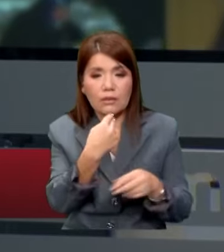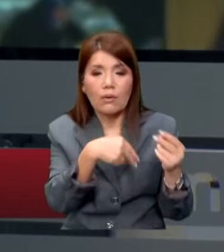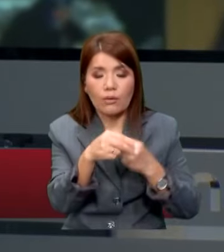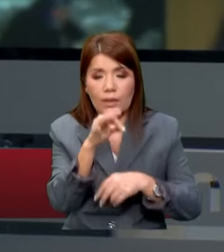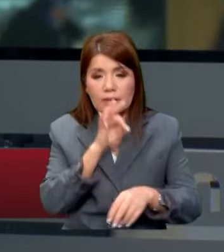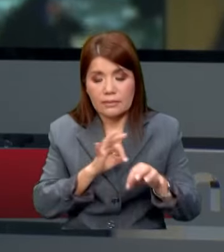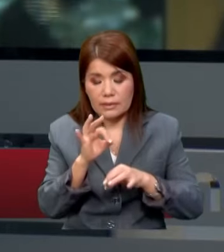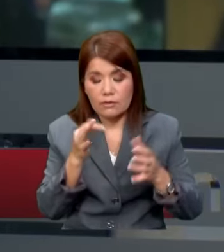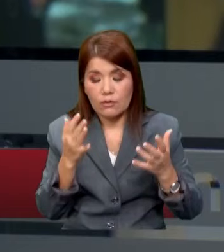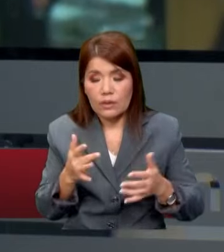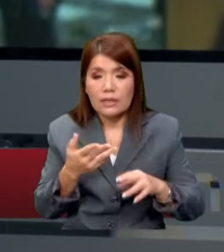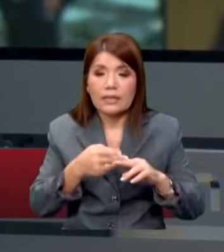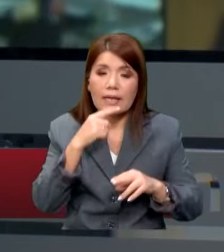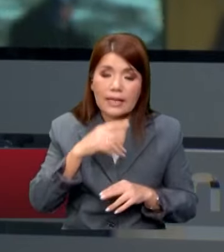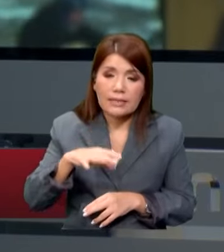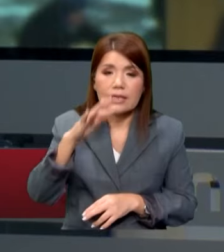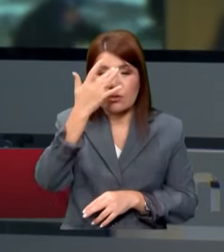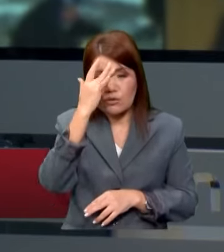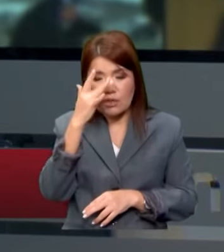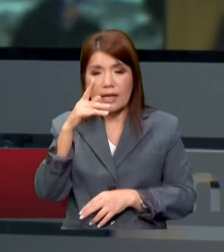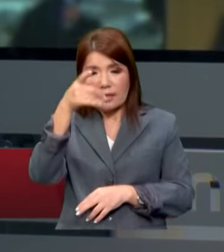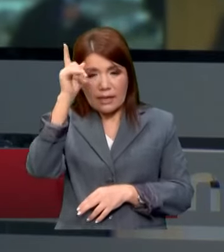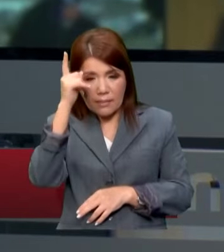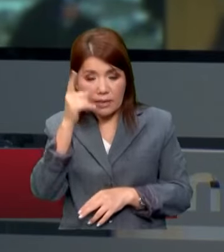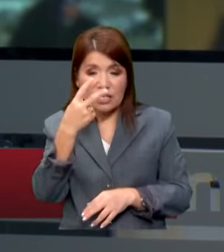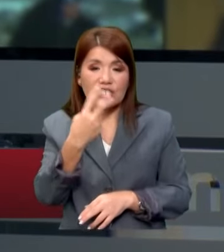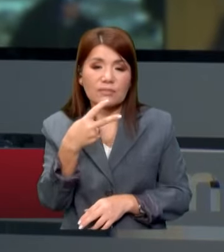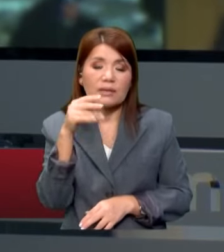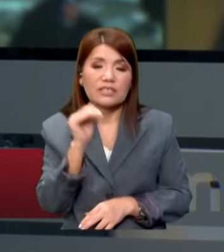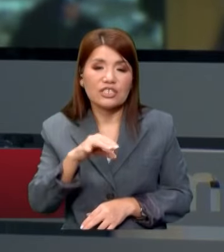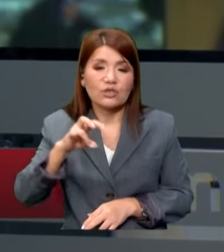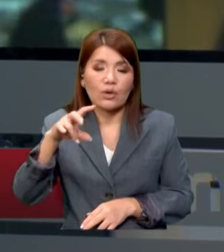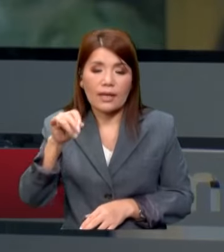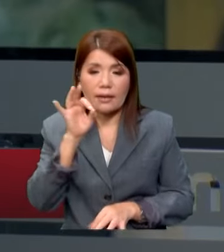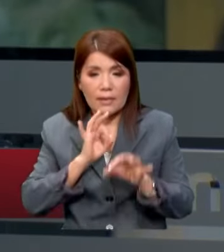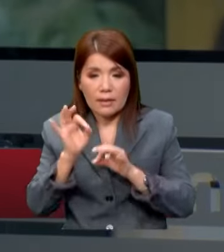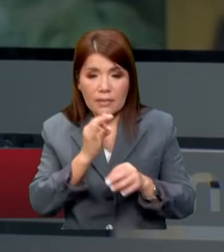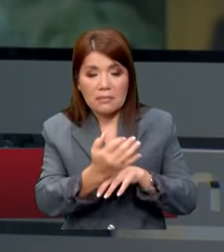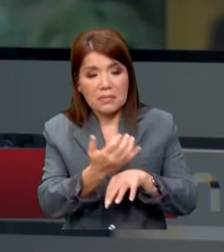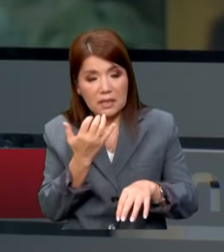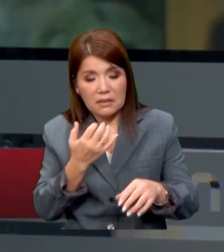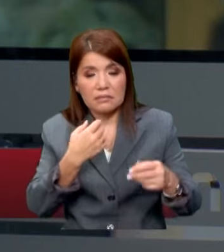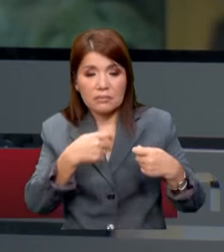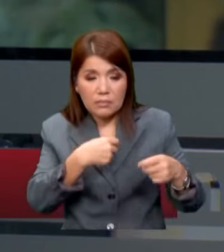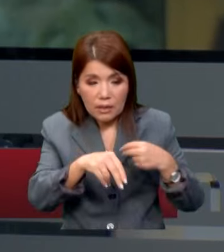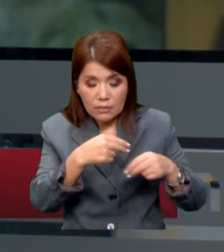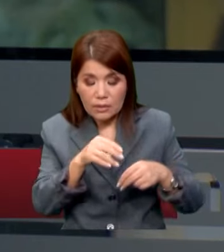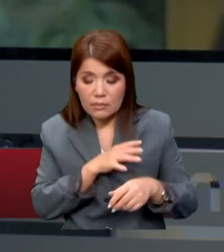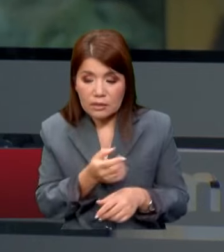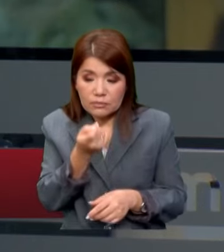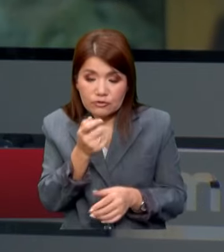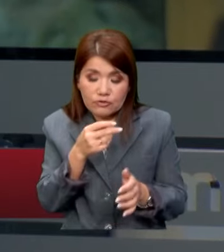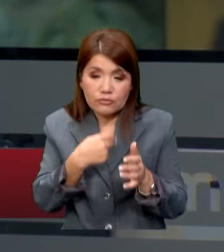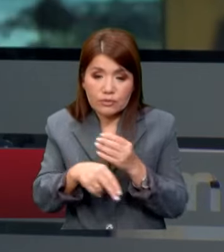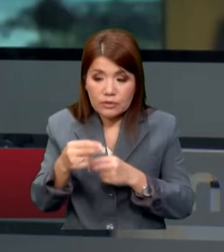Қазақстан жыл басынан Ресей, Үндістан мен Германиядан 20 мың тоннадан астам дәрі импорттаған. Оны арзан бағада